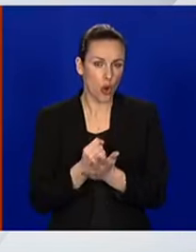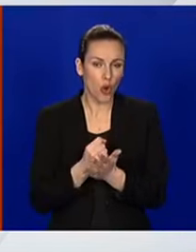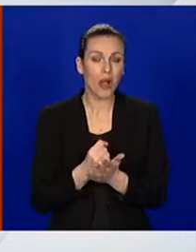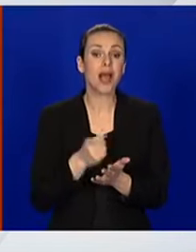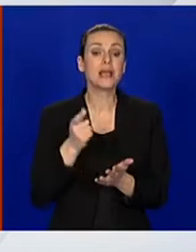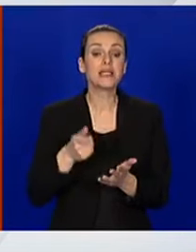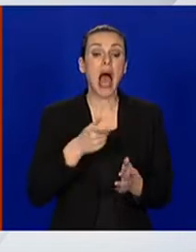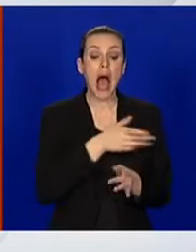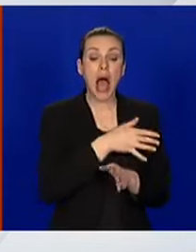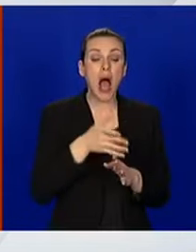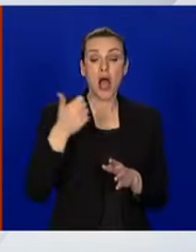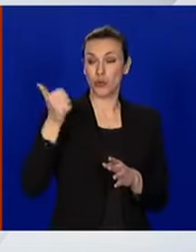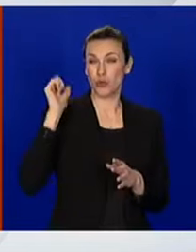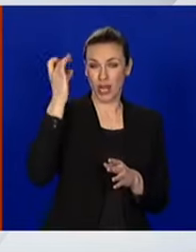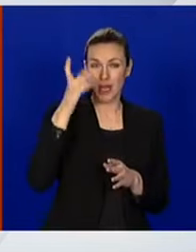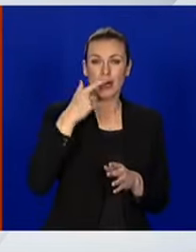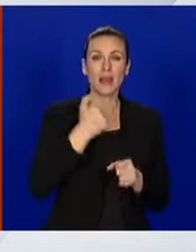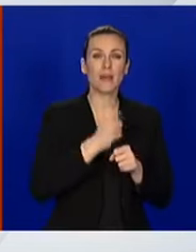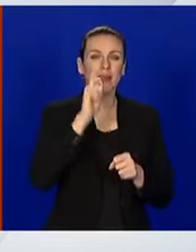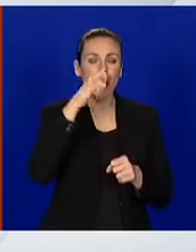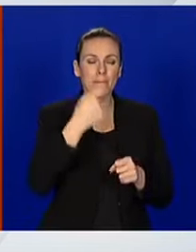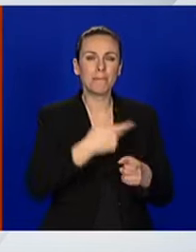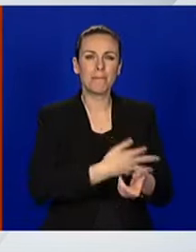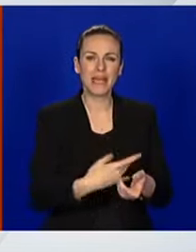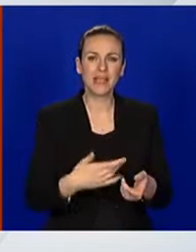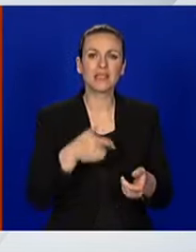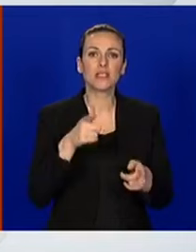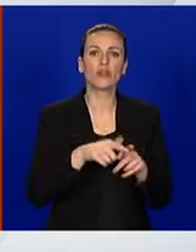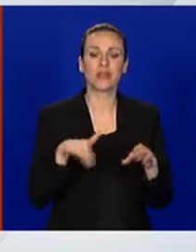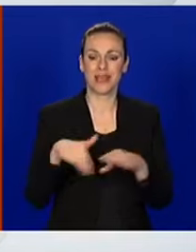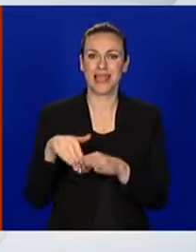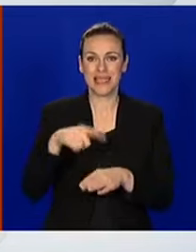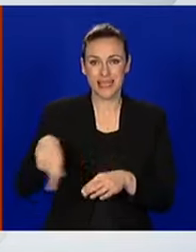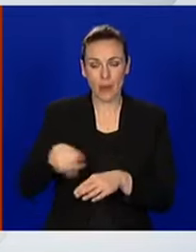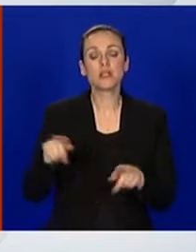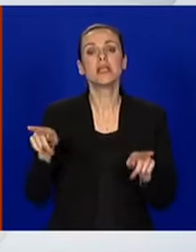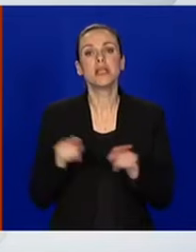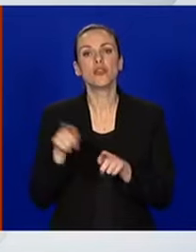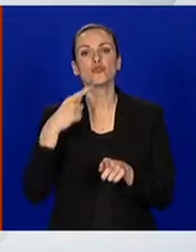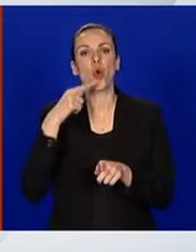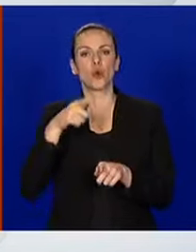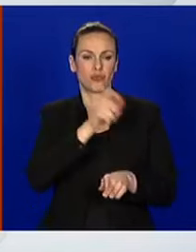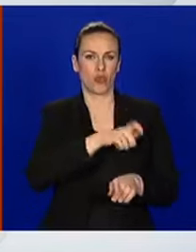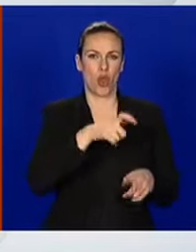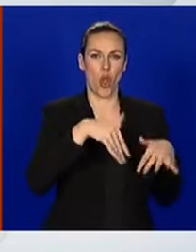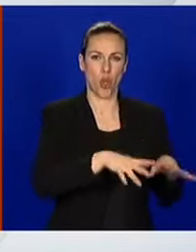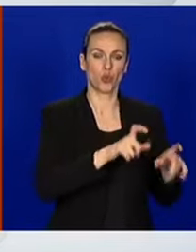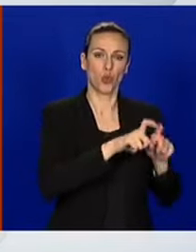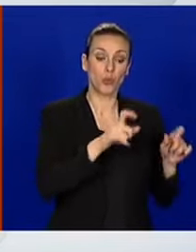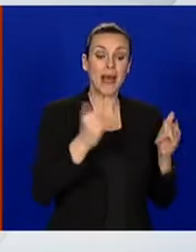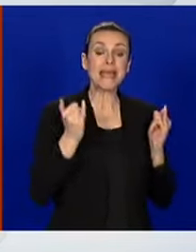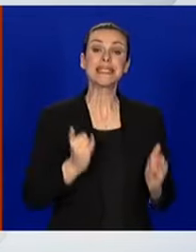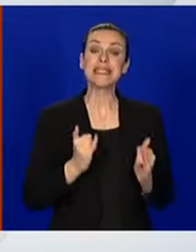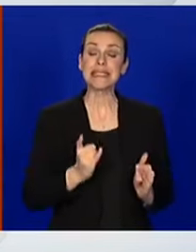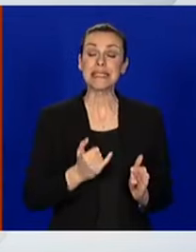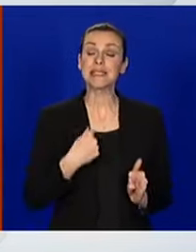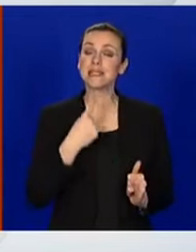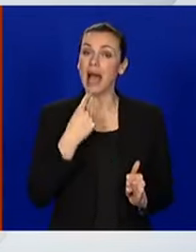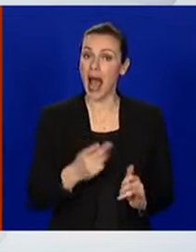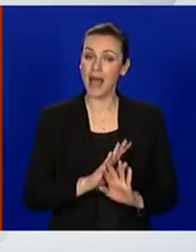uzeti brisevi od djelatnika i od štićenika i u ovome trenutku mogu reći